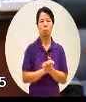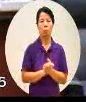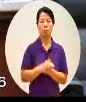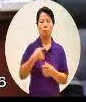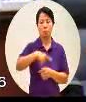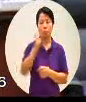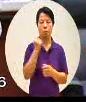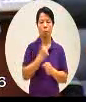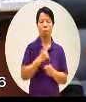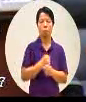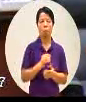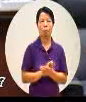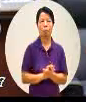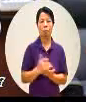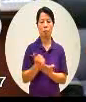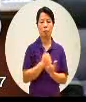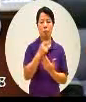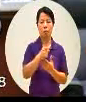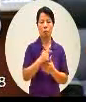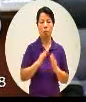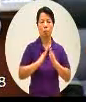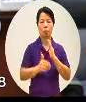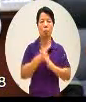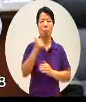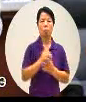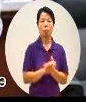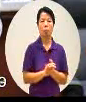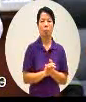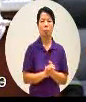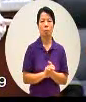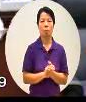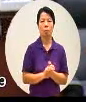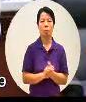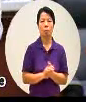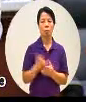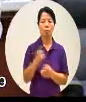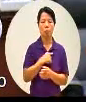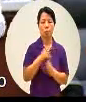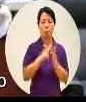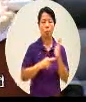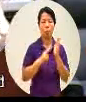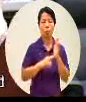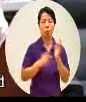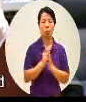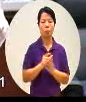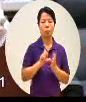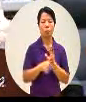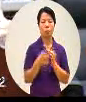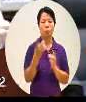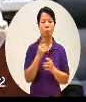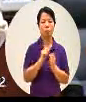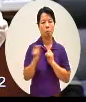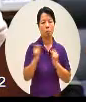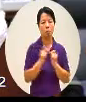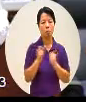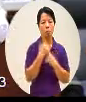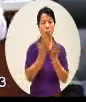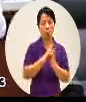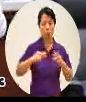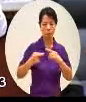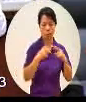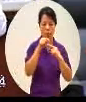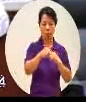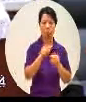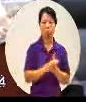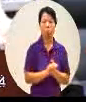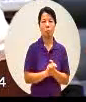做？啊，是毋是请咱市长哦来说明一下，偌久的时间会甲遮改善，偌久的时